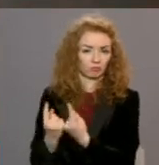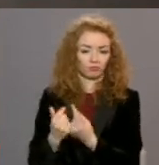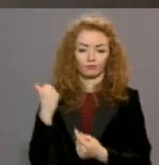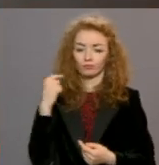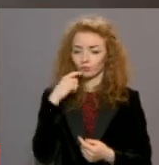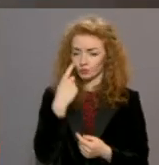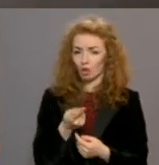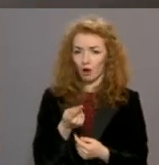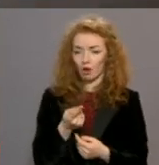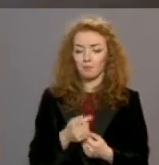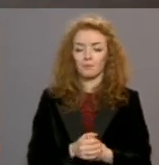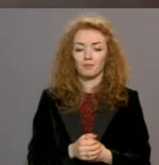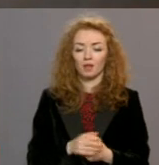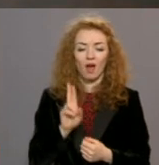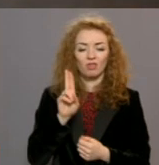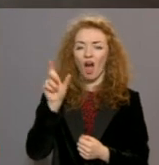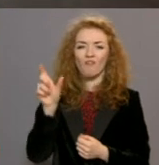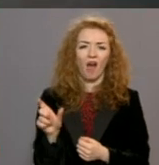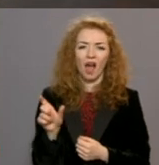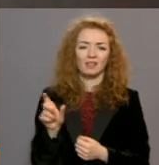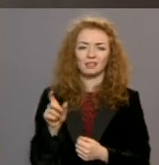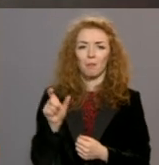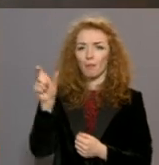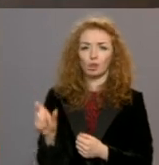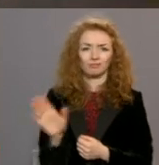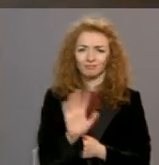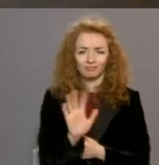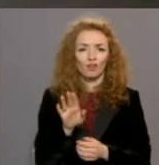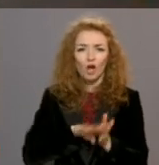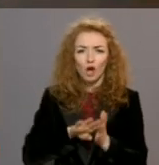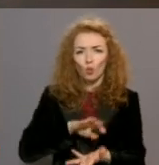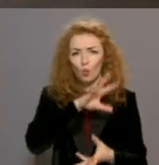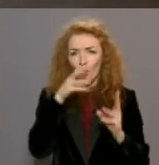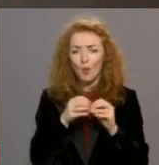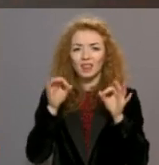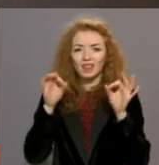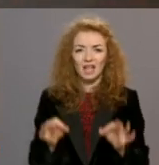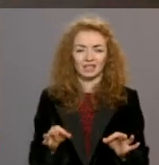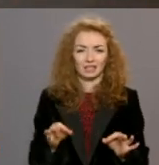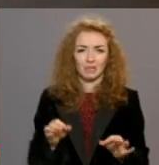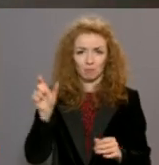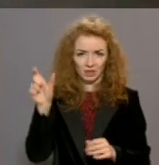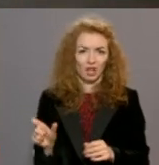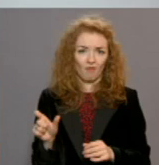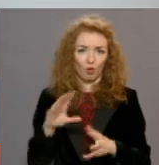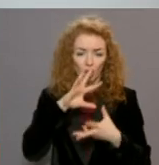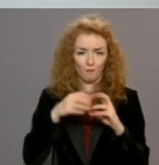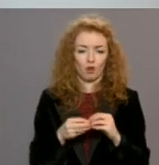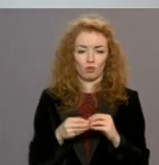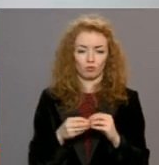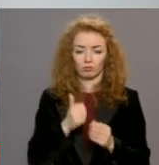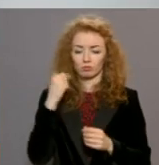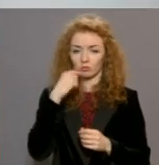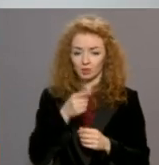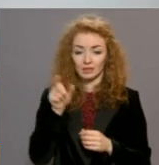nav par Navaļnī kā personu, tas ir par tiesiskumu, par cilvēktiesību ievērošanu. Tur,